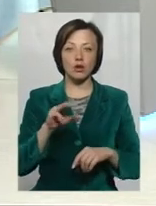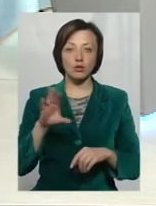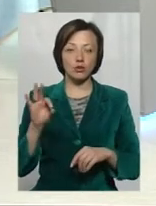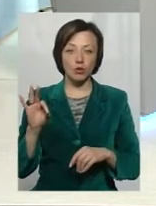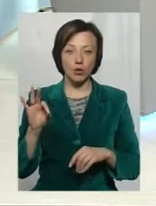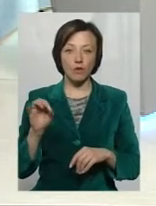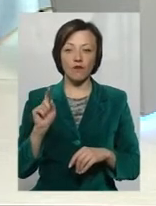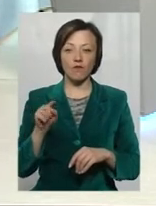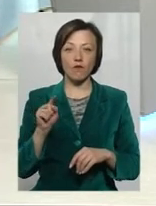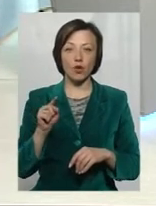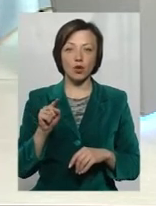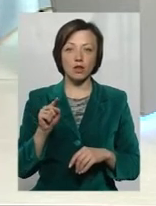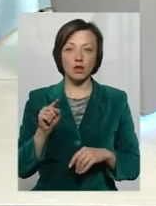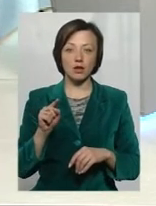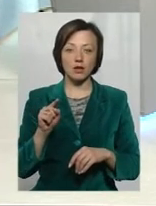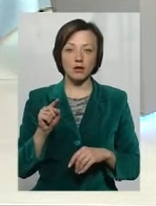похвалити, що вони